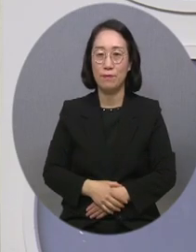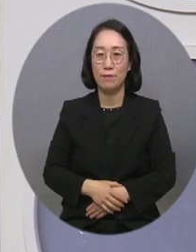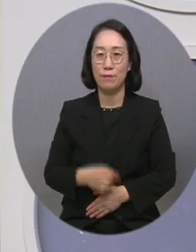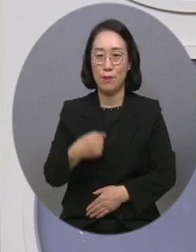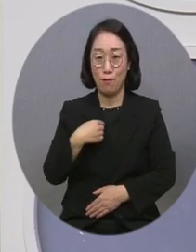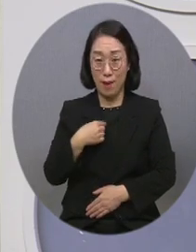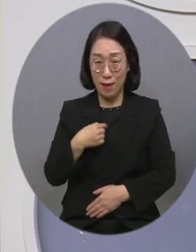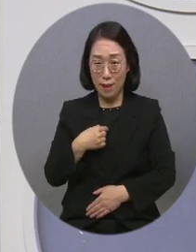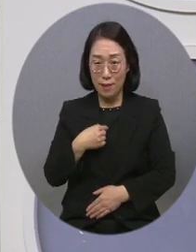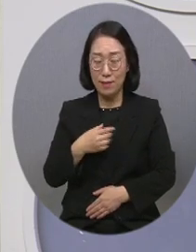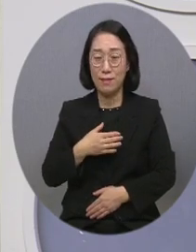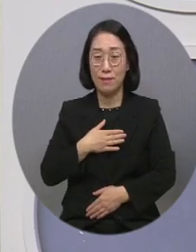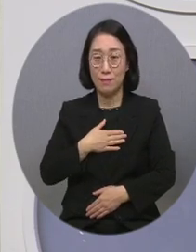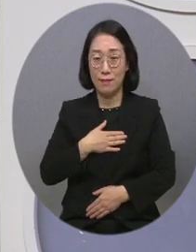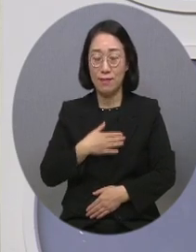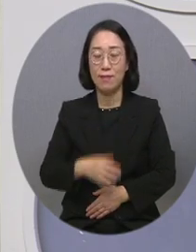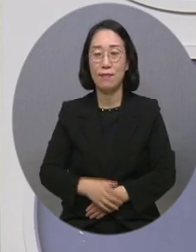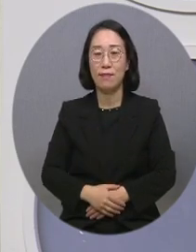좀 그